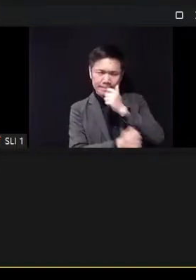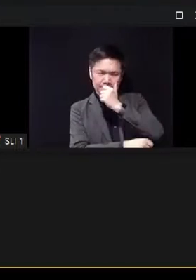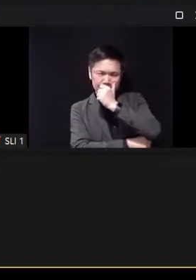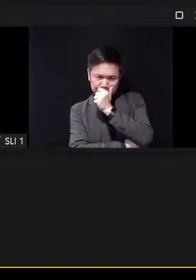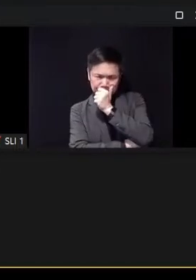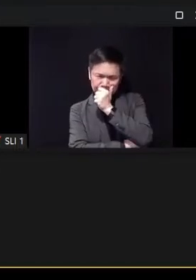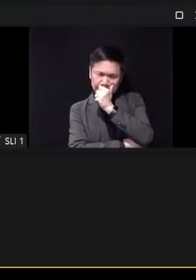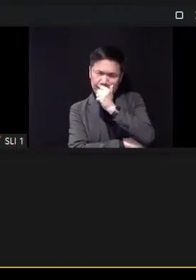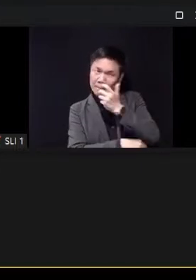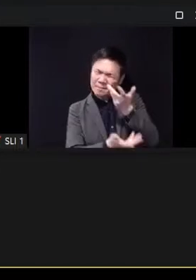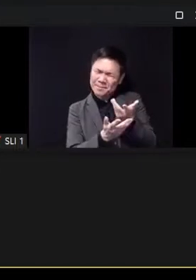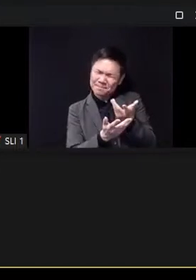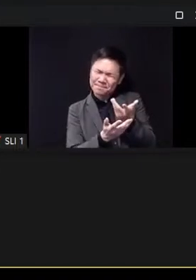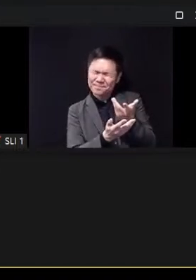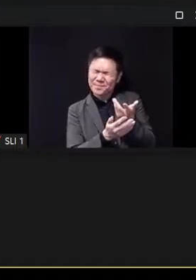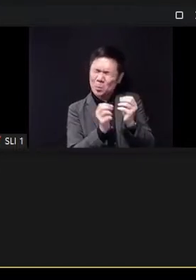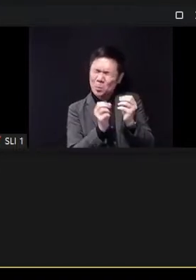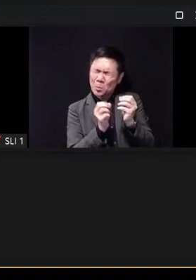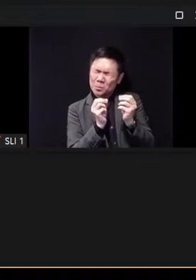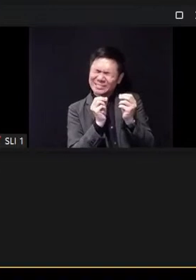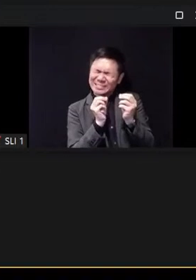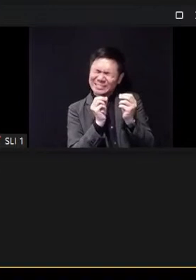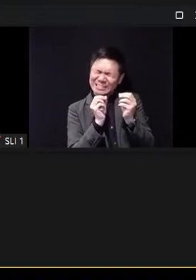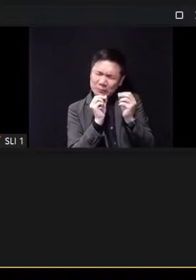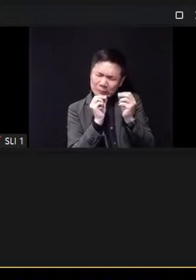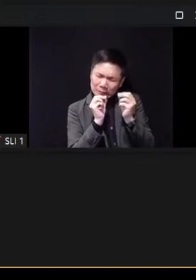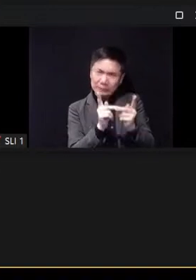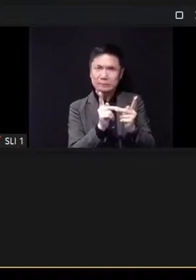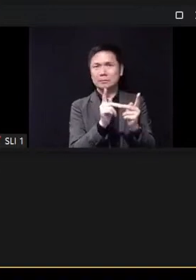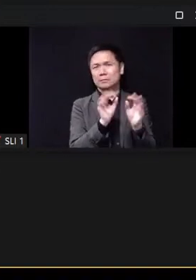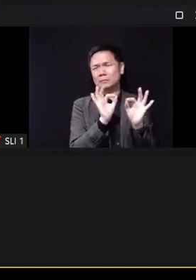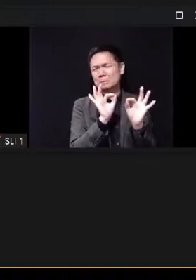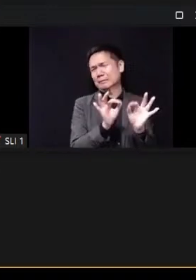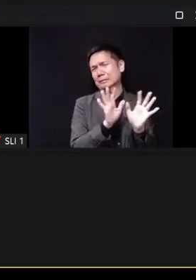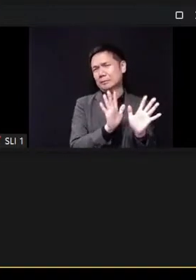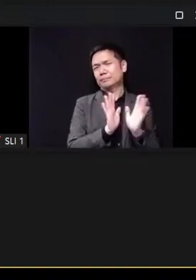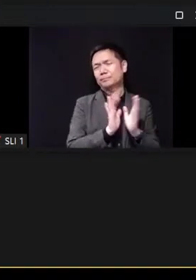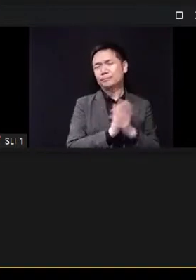учитывая недоработки и упущения подготовительного процесса,